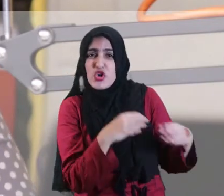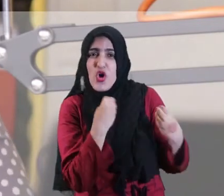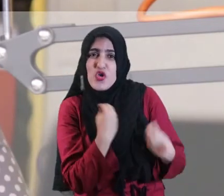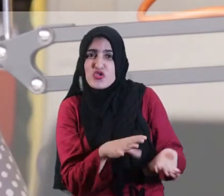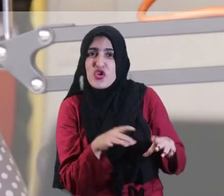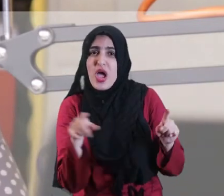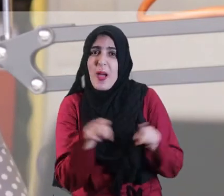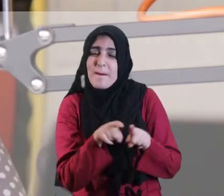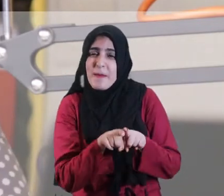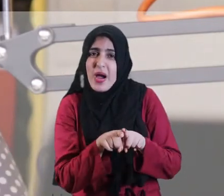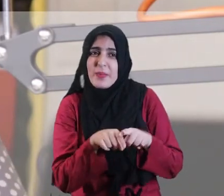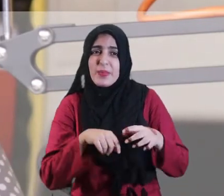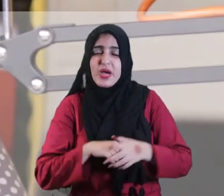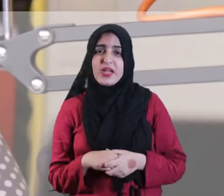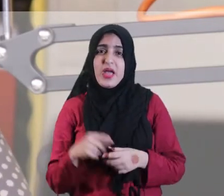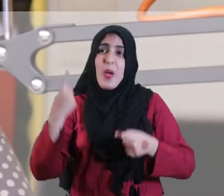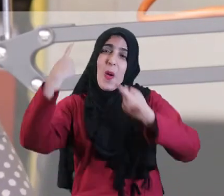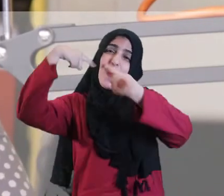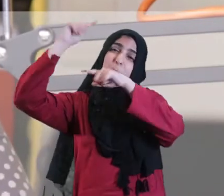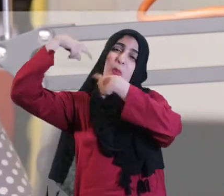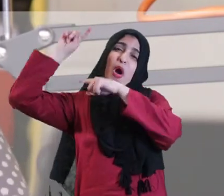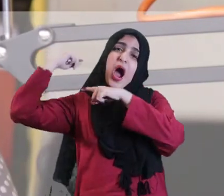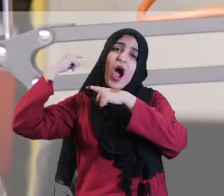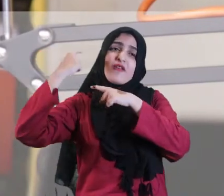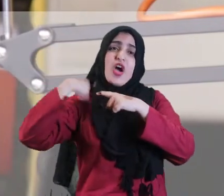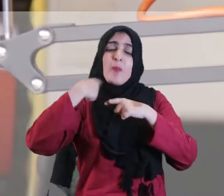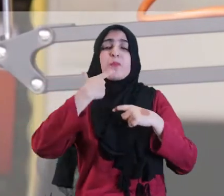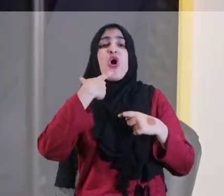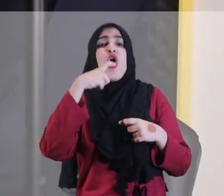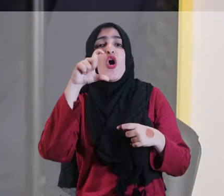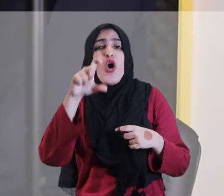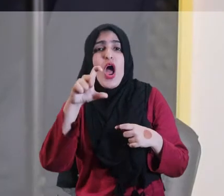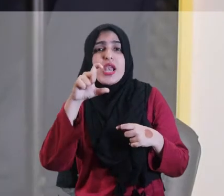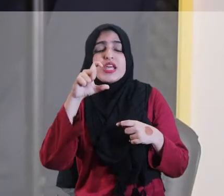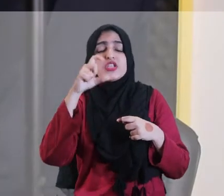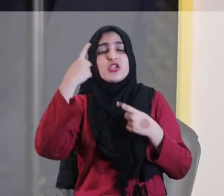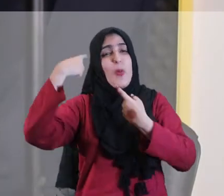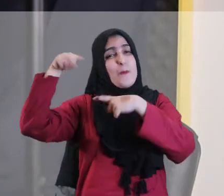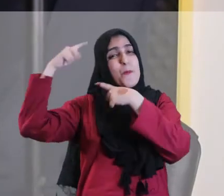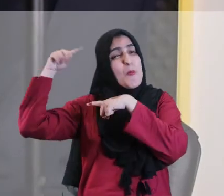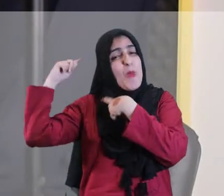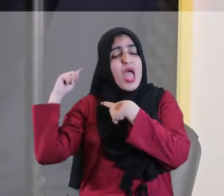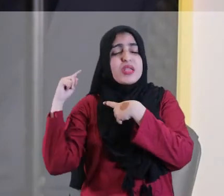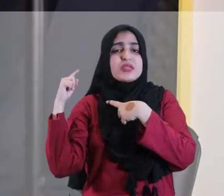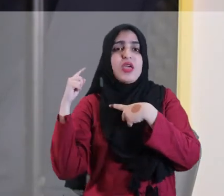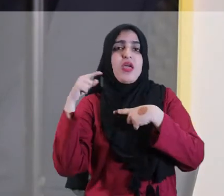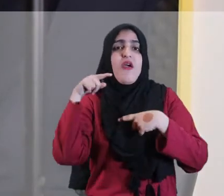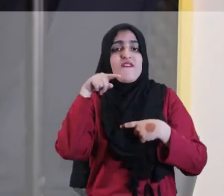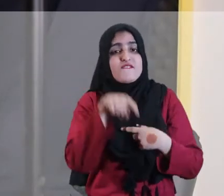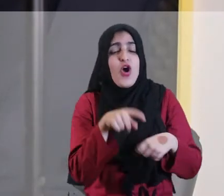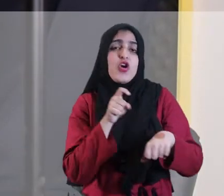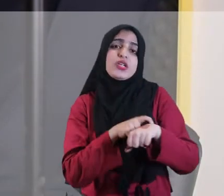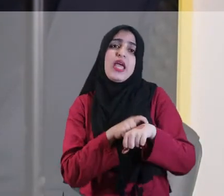की बात करें कि मैं कॉलेज में हिस्ट्री तो अच्छा हमने